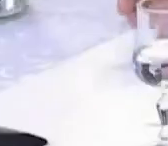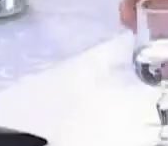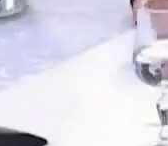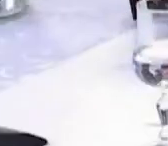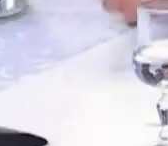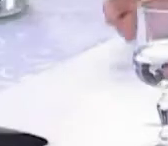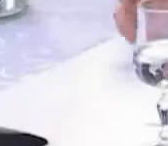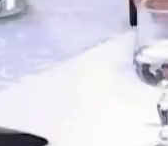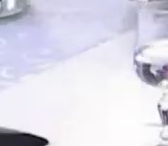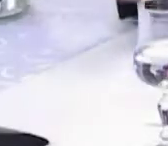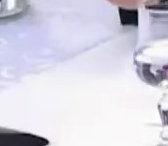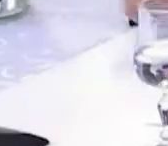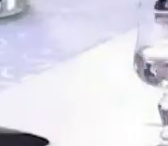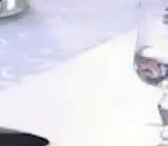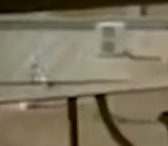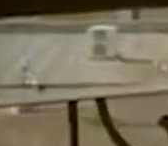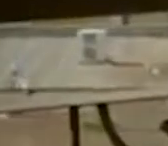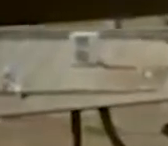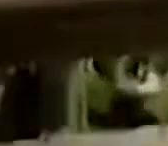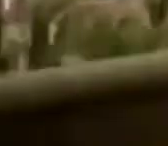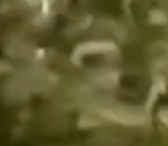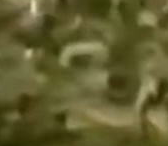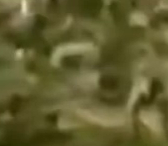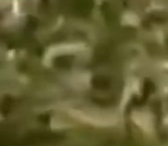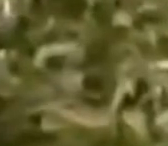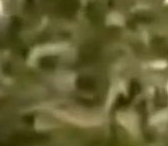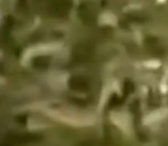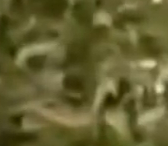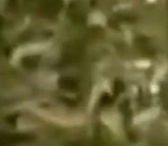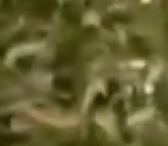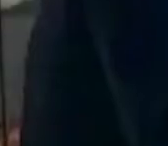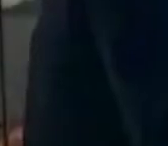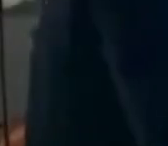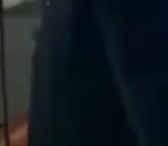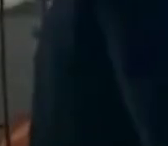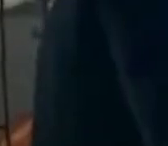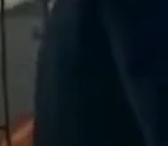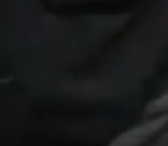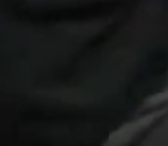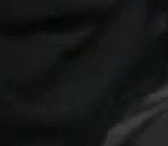אין סוף אבל אלף אוניות במקומה